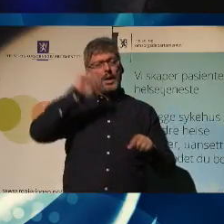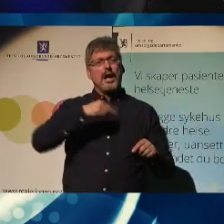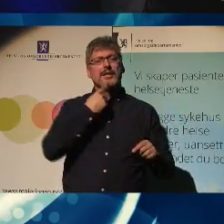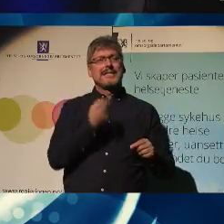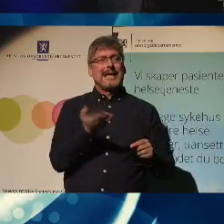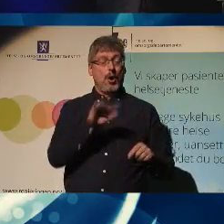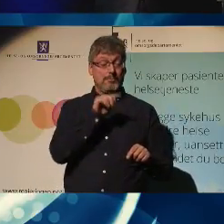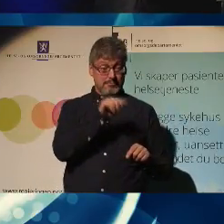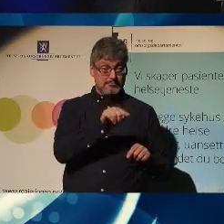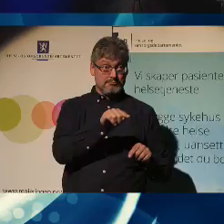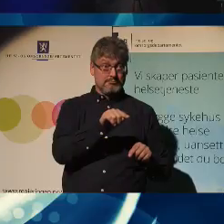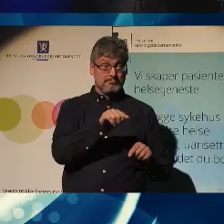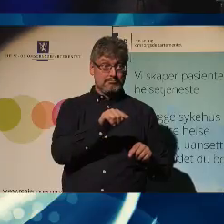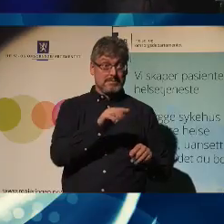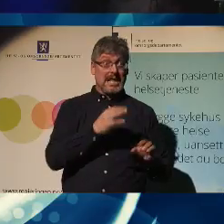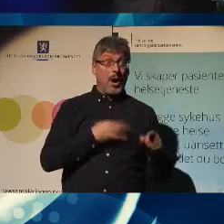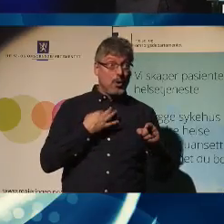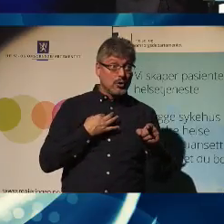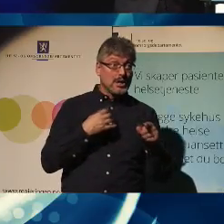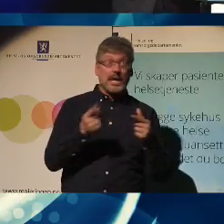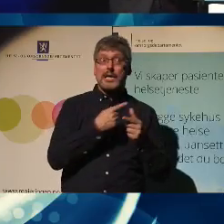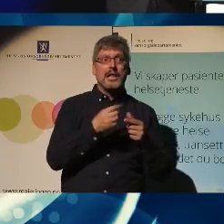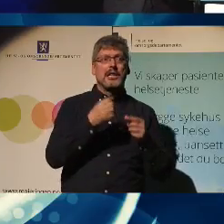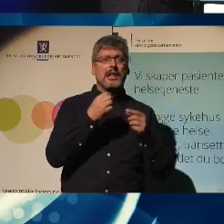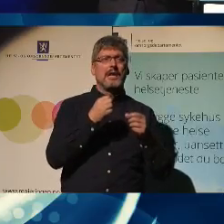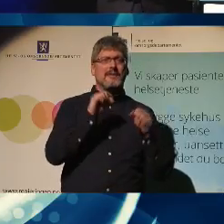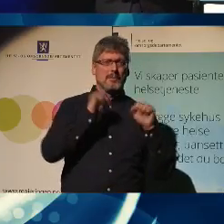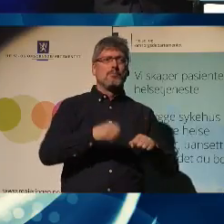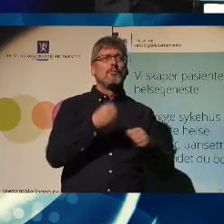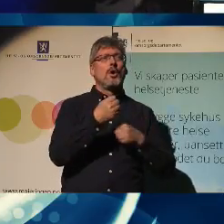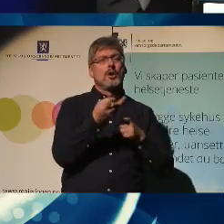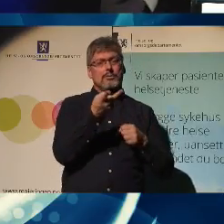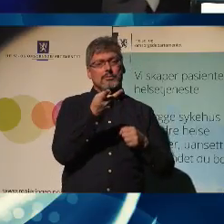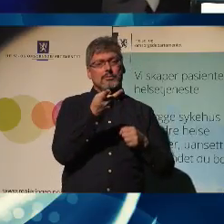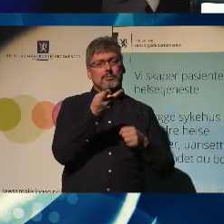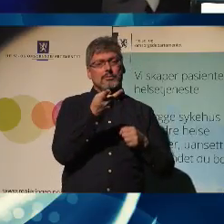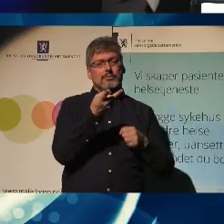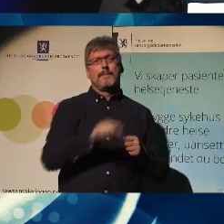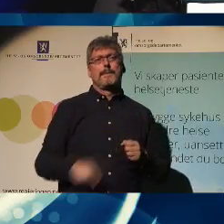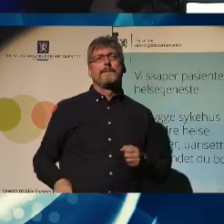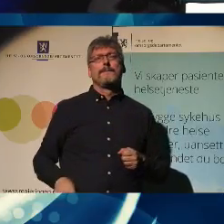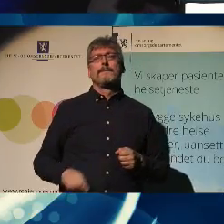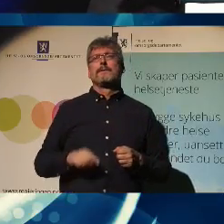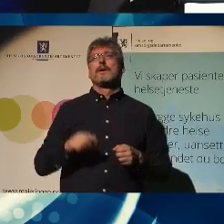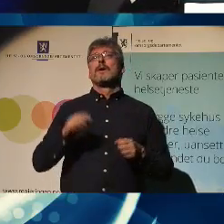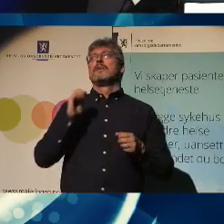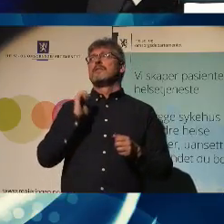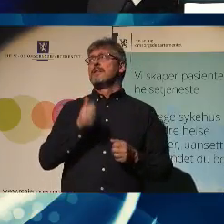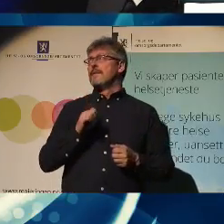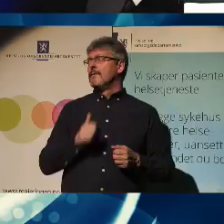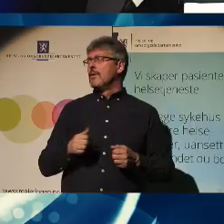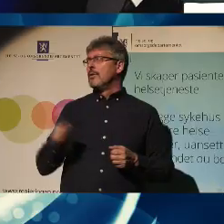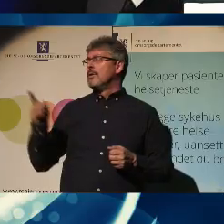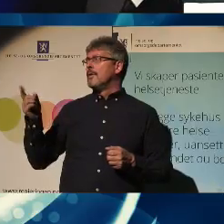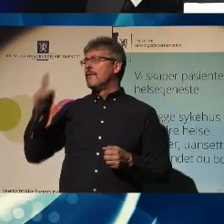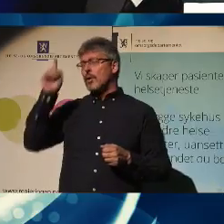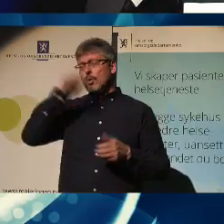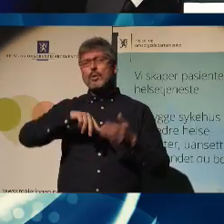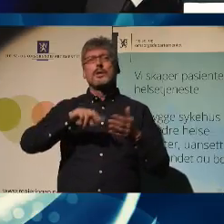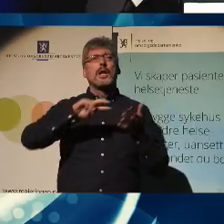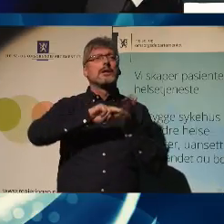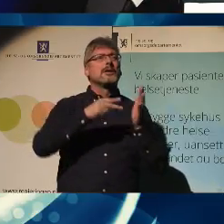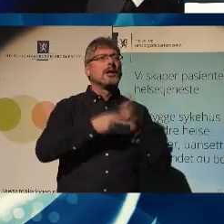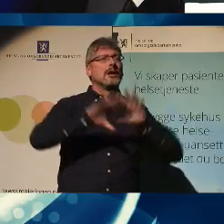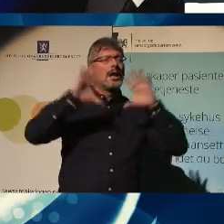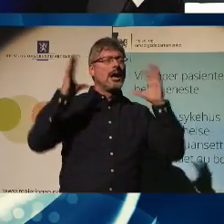om dette en ønsket variasjon, eller noe vi skal gjøre noe med. Derfor, og for å kunne håndtere alle disse